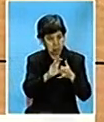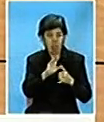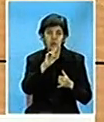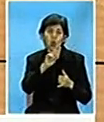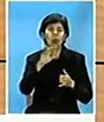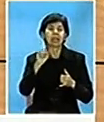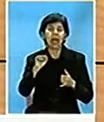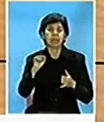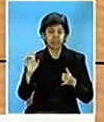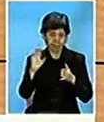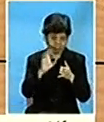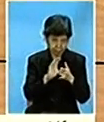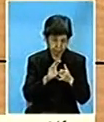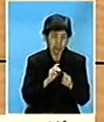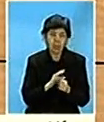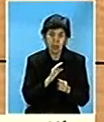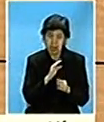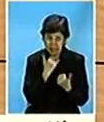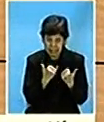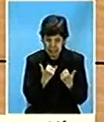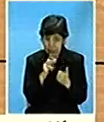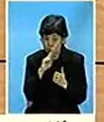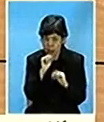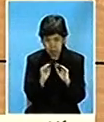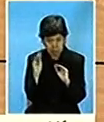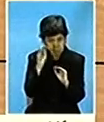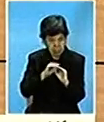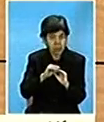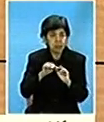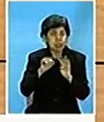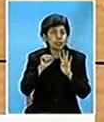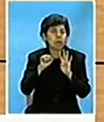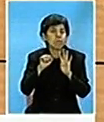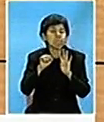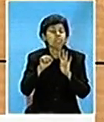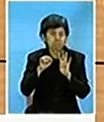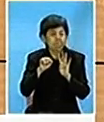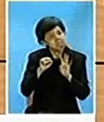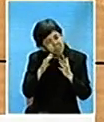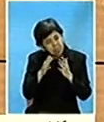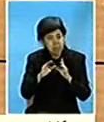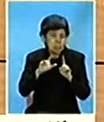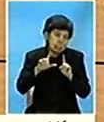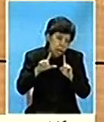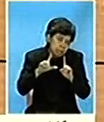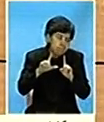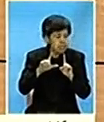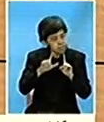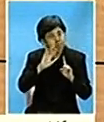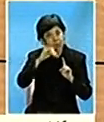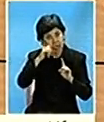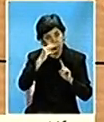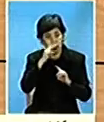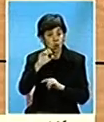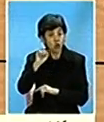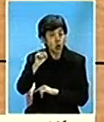บาทและก็กำลังจะเพิ่มเป็น 400,000 บาทหรืออาจจะถึง1ล้านบาทแล้วแต่ทางส